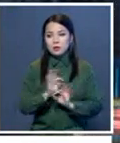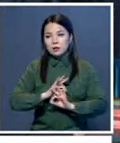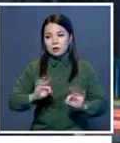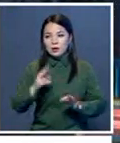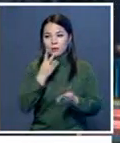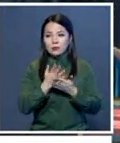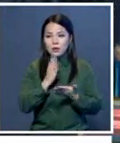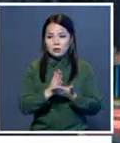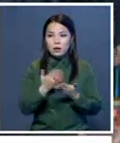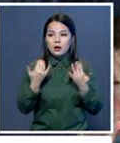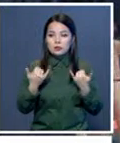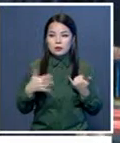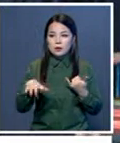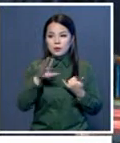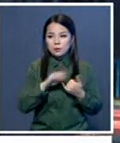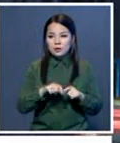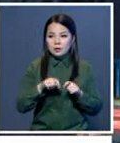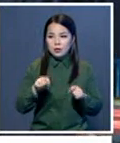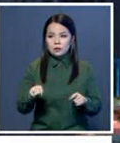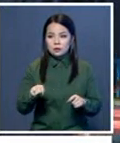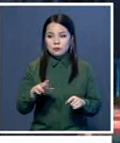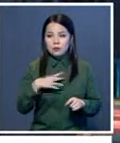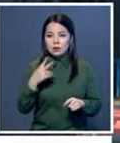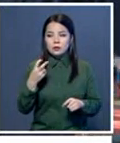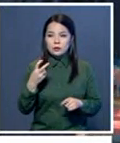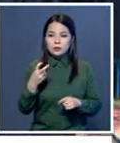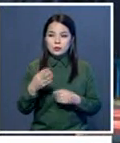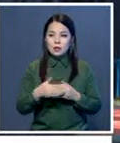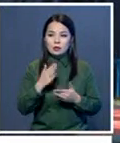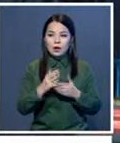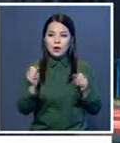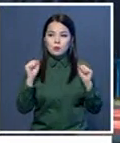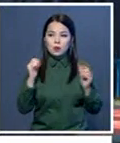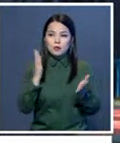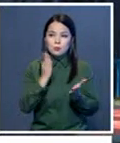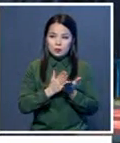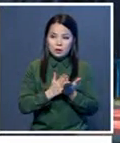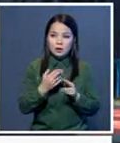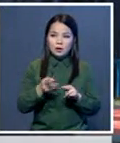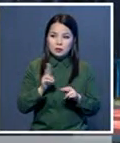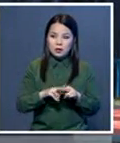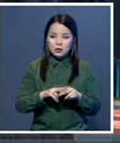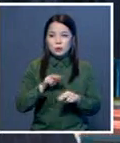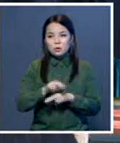атындағы таэквондо клубында қазір 500-дей спортшы бар. Құдайға шүкір, Аллаға. Қазір жұмыс